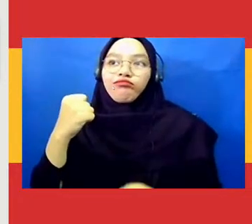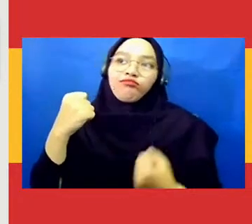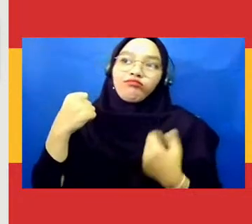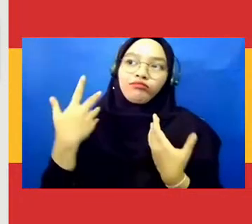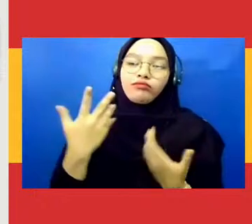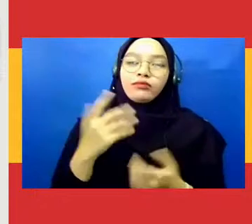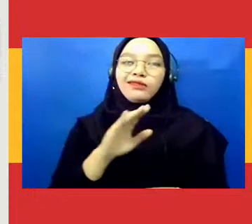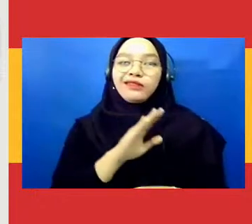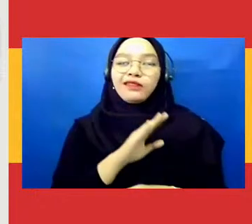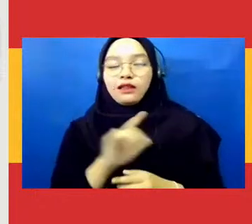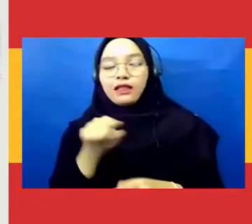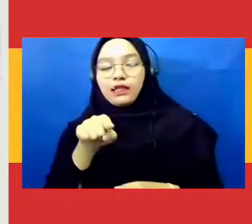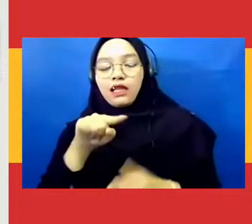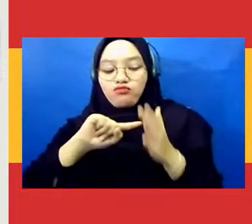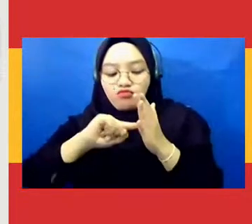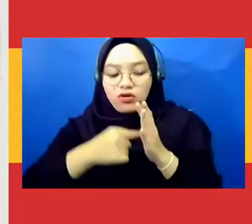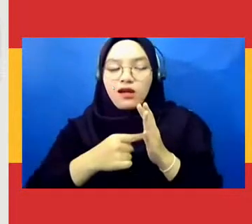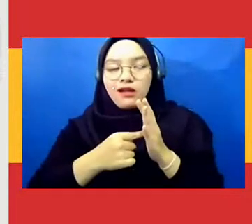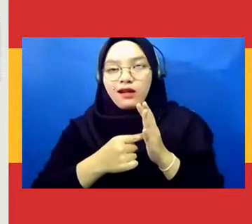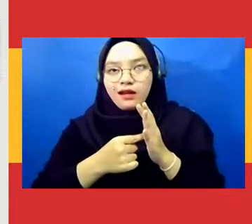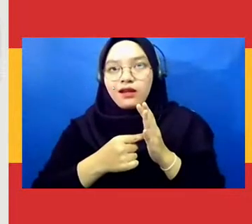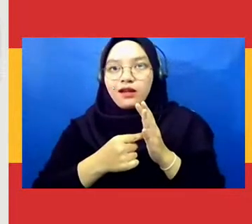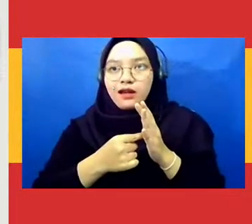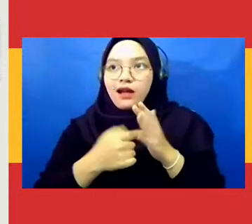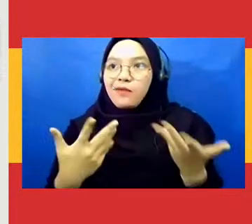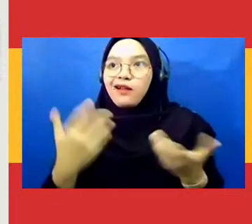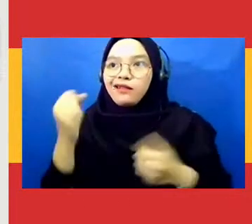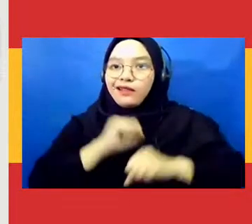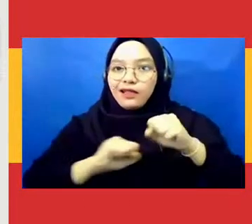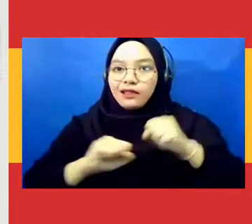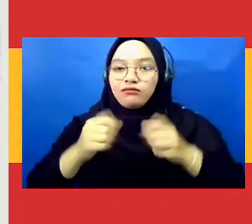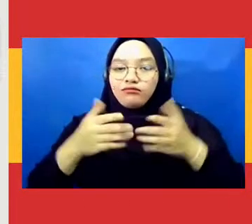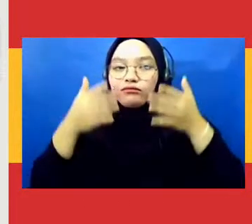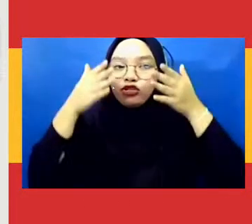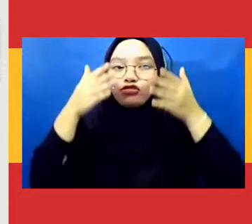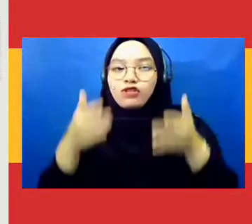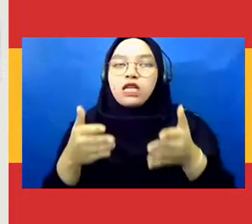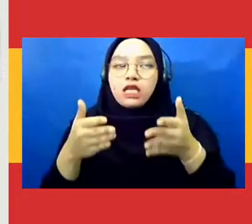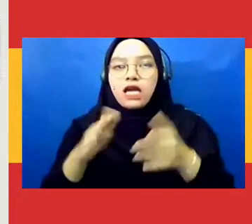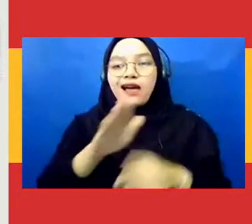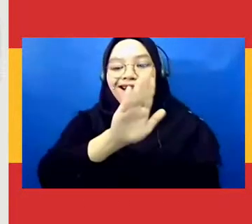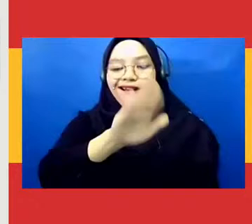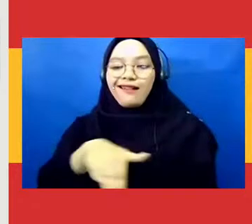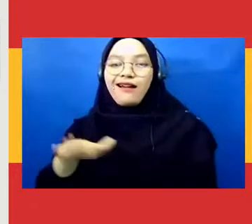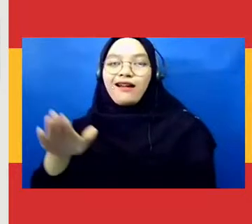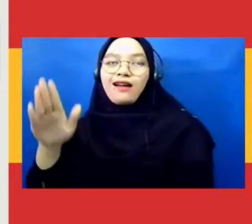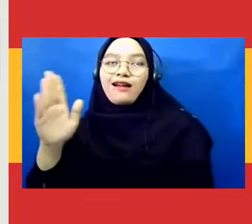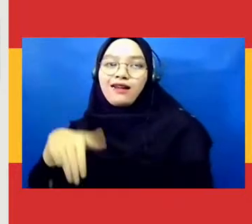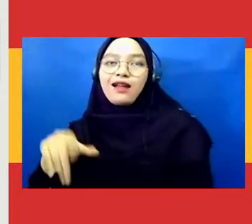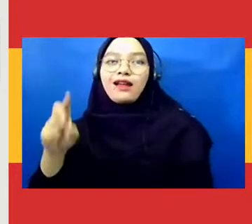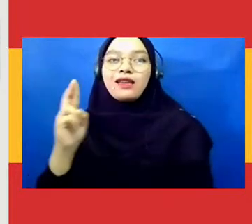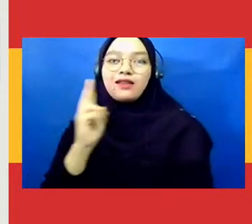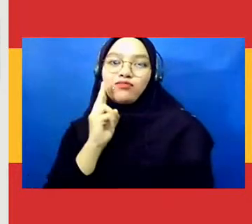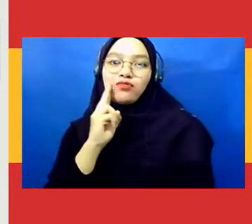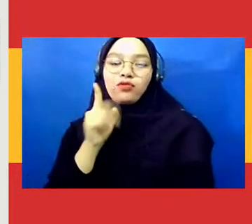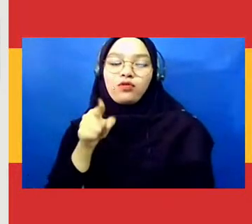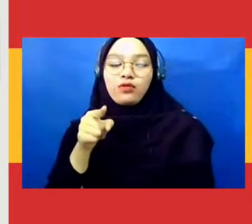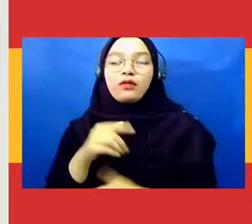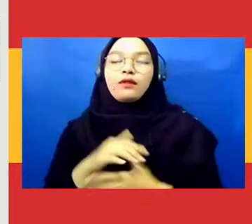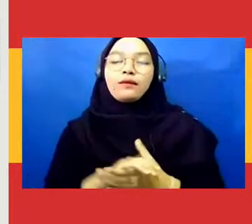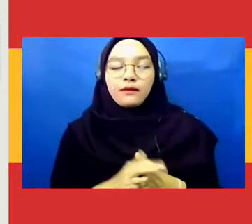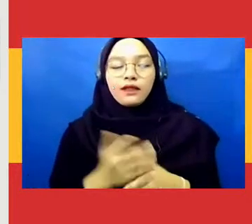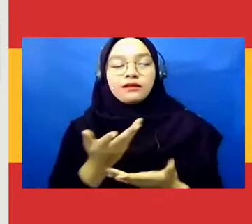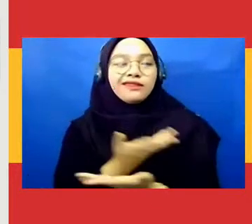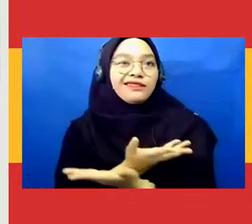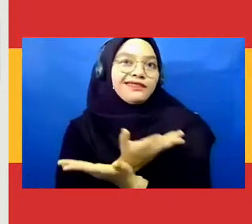dari gerakan peduli anak dan ibu. Dan ketika ini dilakukan, saya kira kita dapat menyelesaikan semua